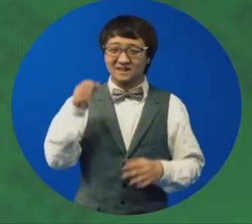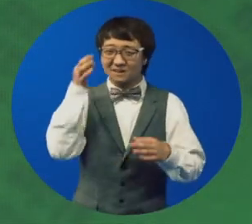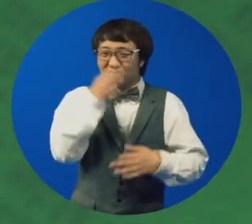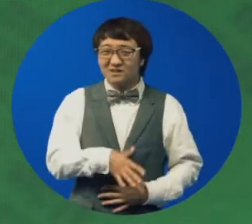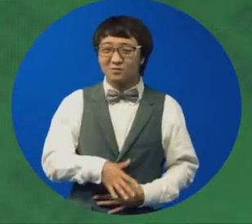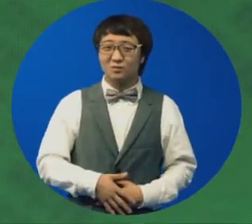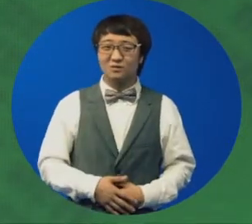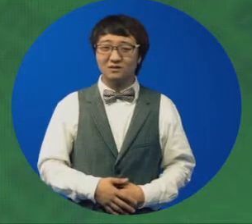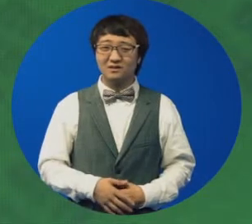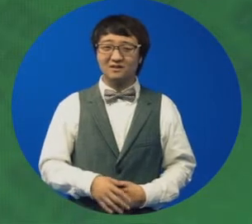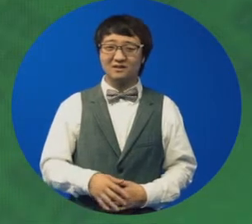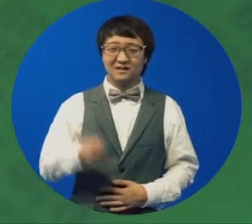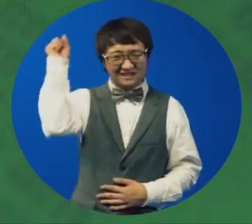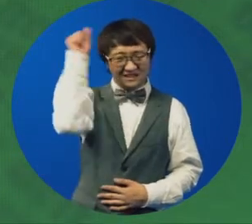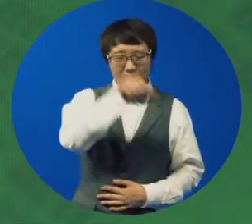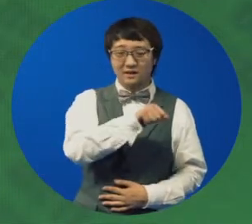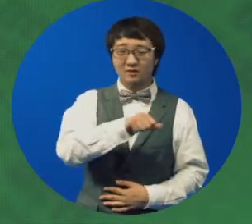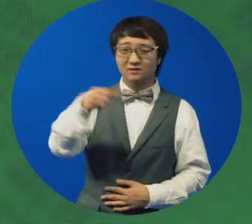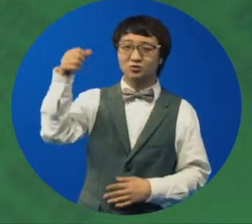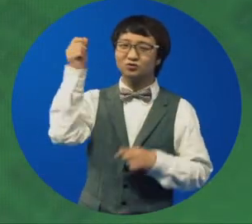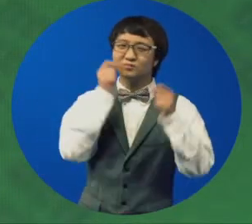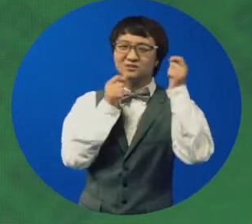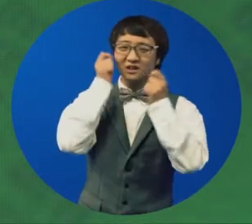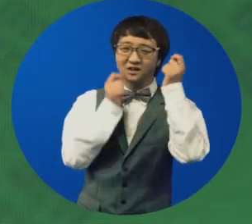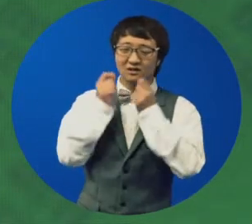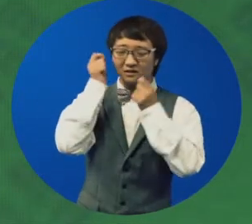새벽녘에 나가서 웁니다. 통곡하고 웁니다.